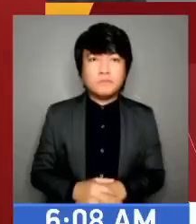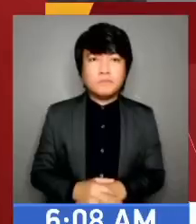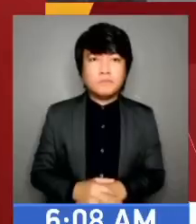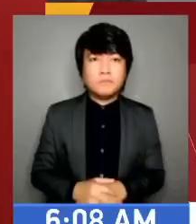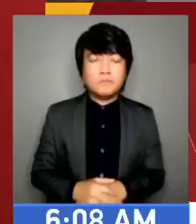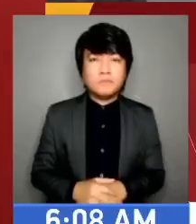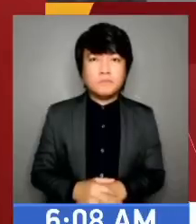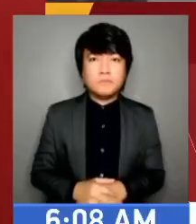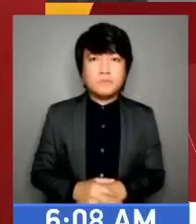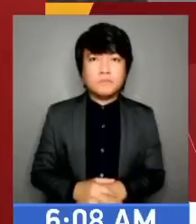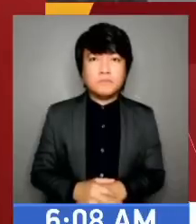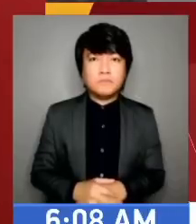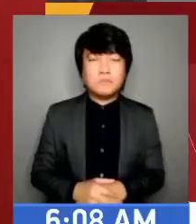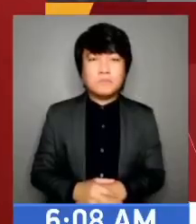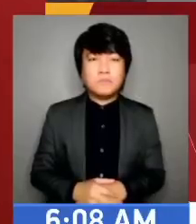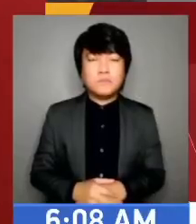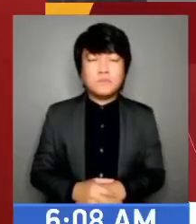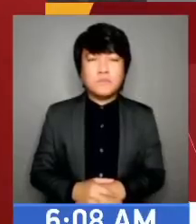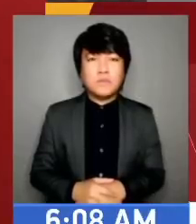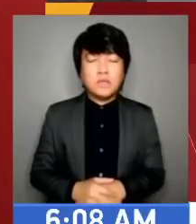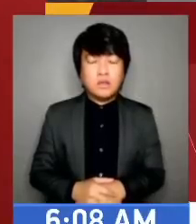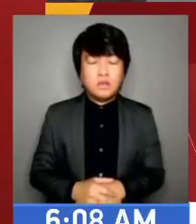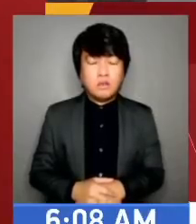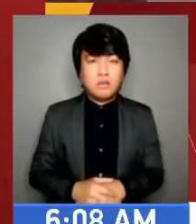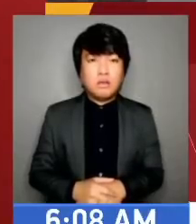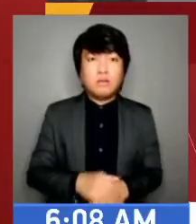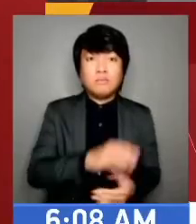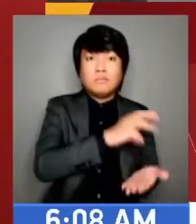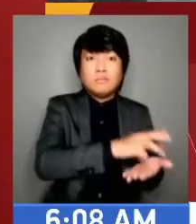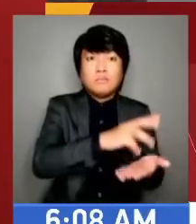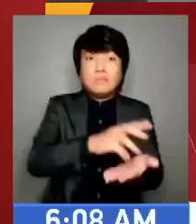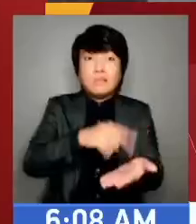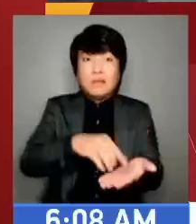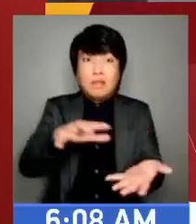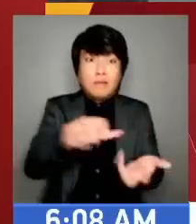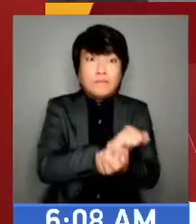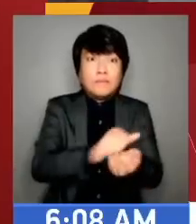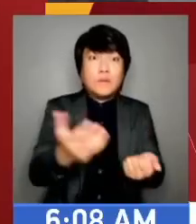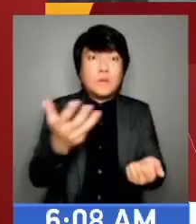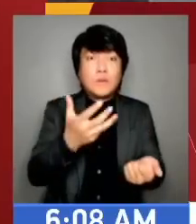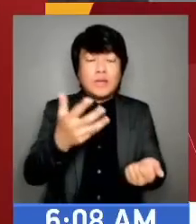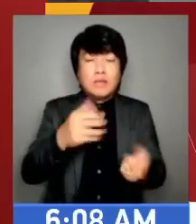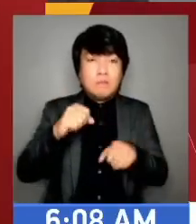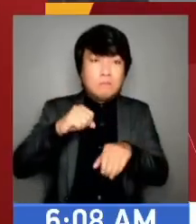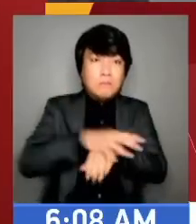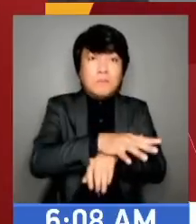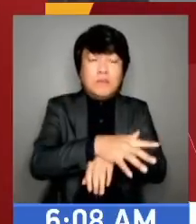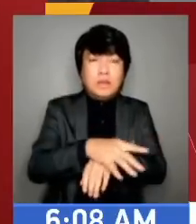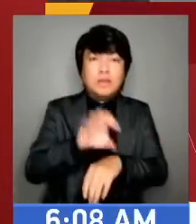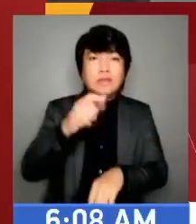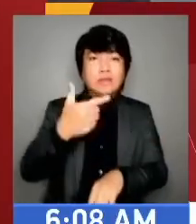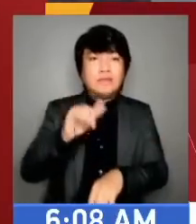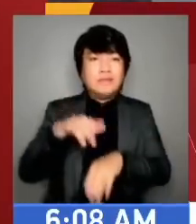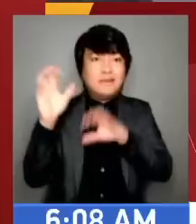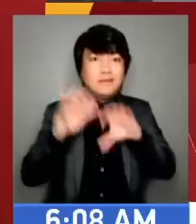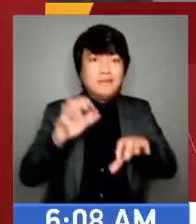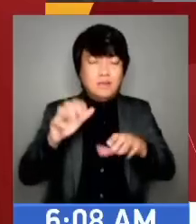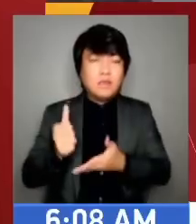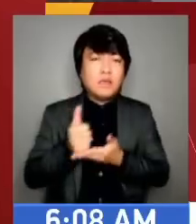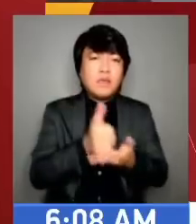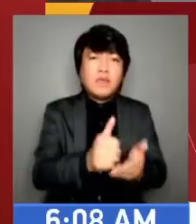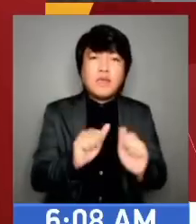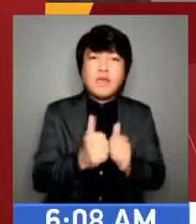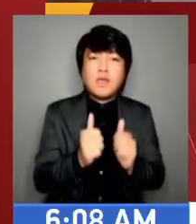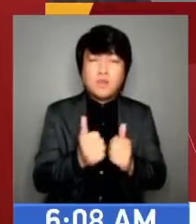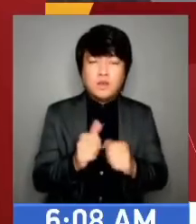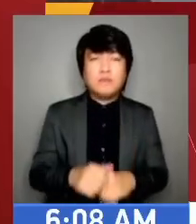sa mga tulong sa mga lugar na tinamaan ng bagyong Igay, makakapanayam natin si Assistant Secretary Romel Lopez ng Department of Social Welfare and